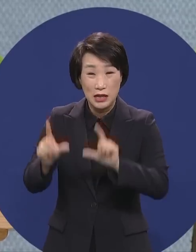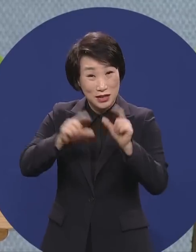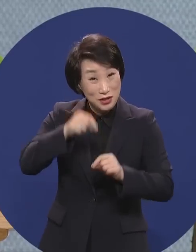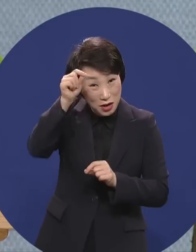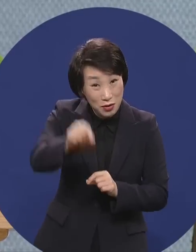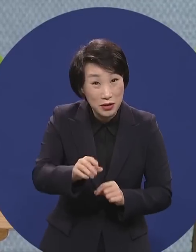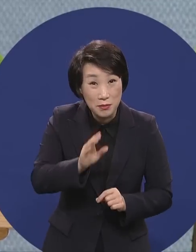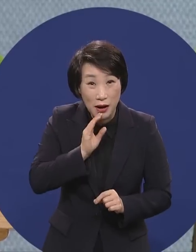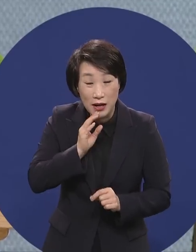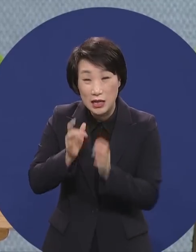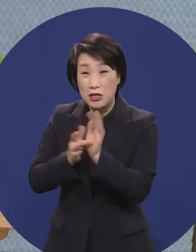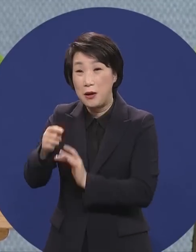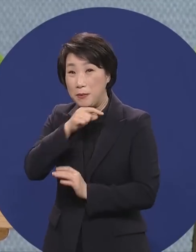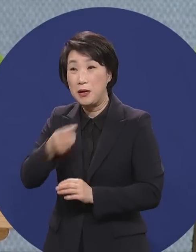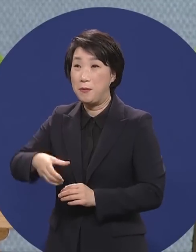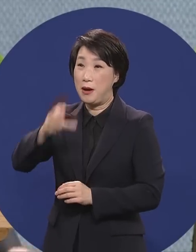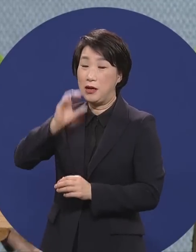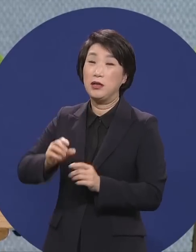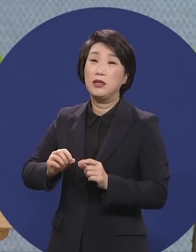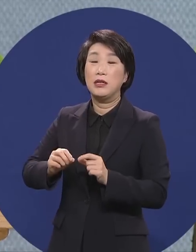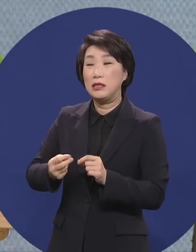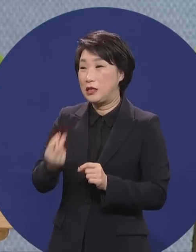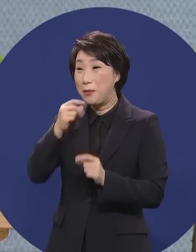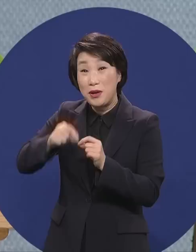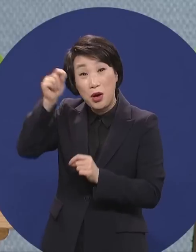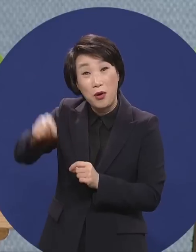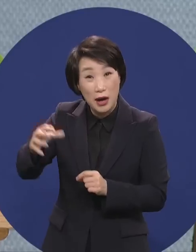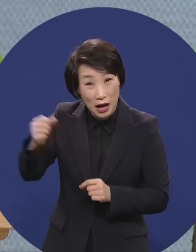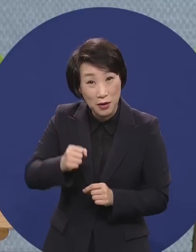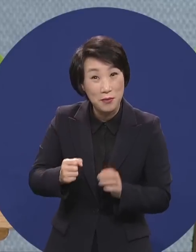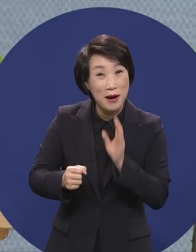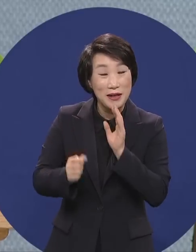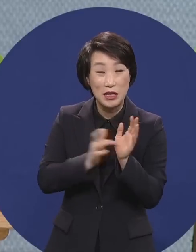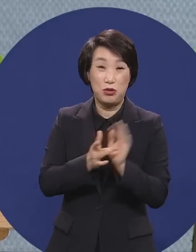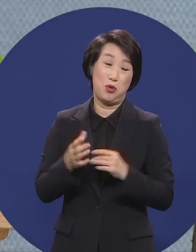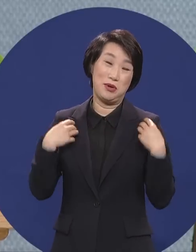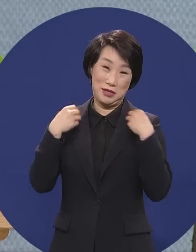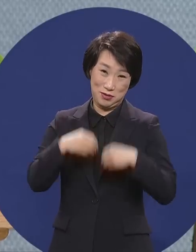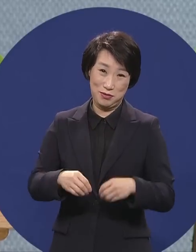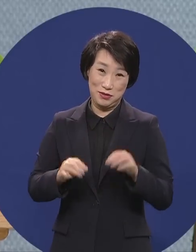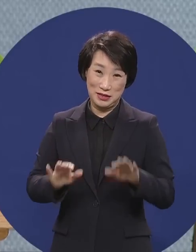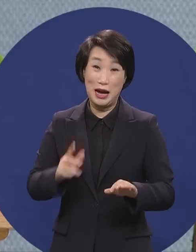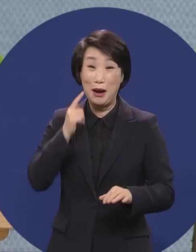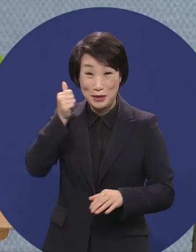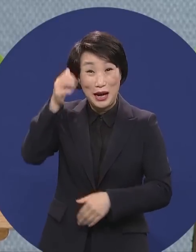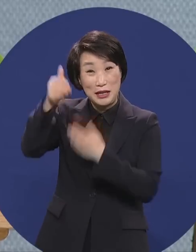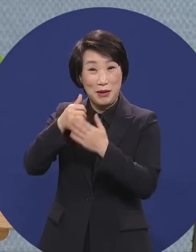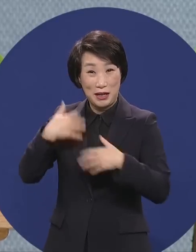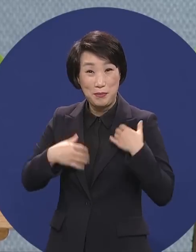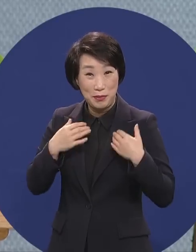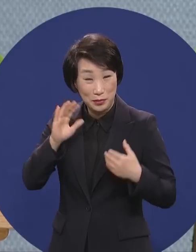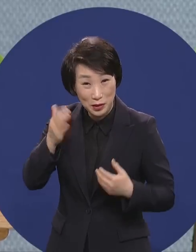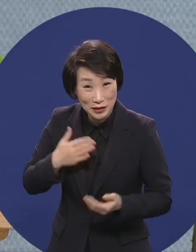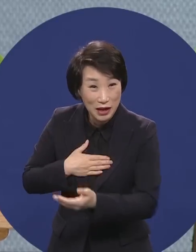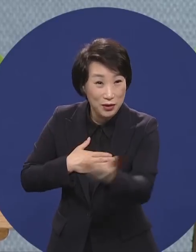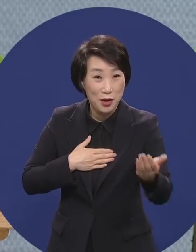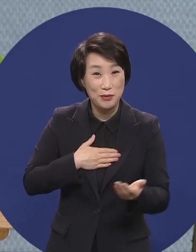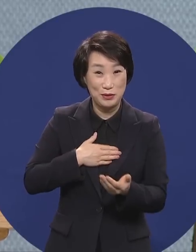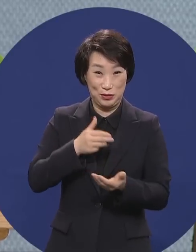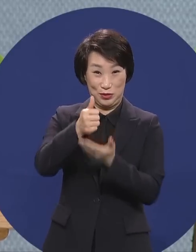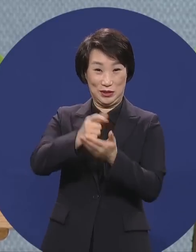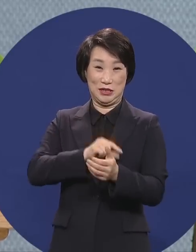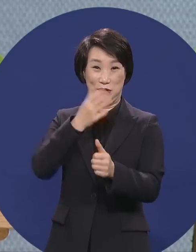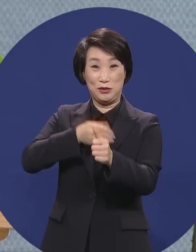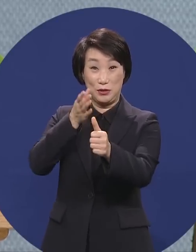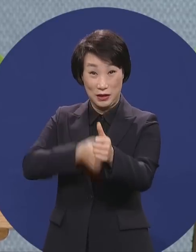피를 마시며 영원한 생명을 가지고 그의 옷을 입고 우리 아버지의 기쁨이 되는 여러분 되기를 주님의 이름으로